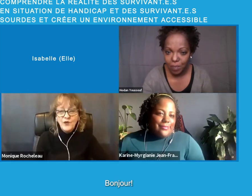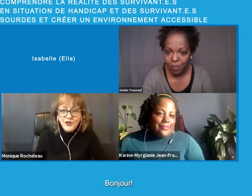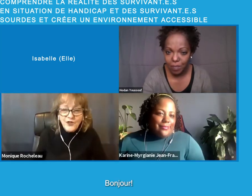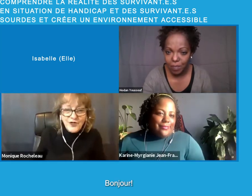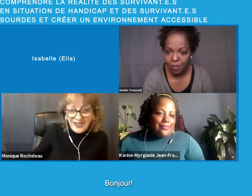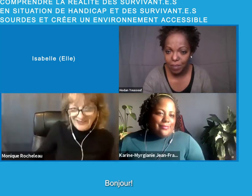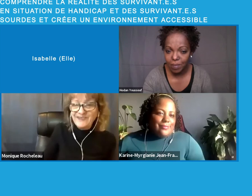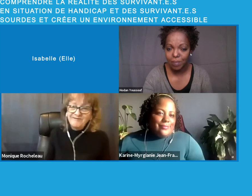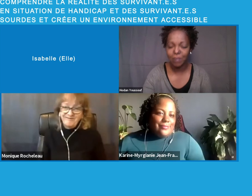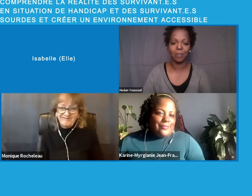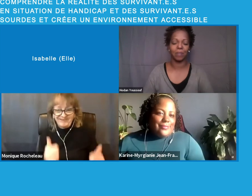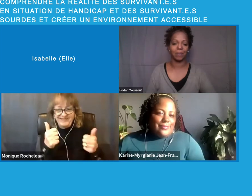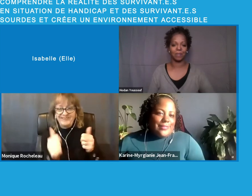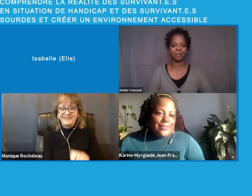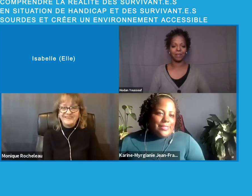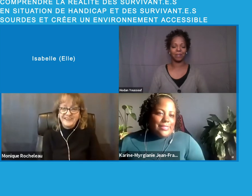Bonjour.